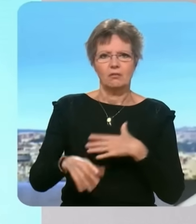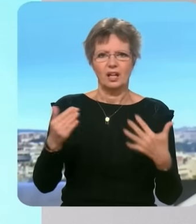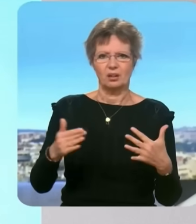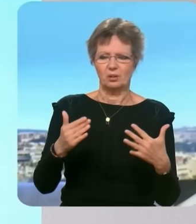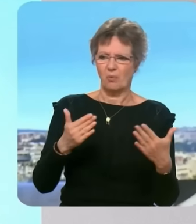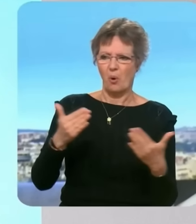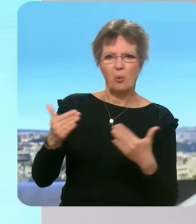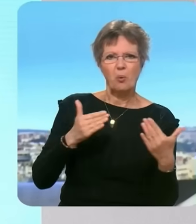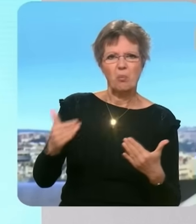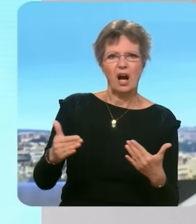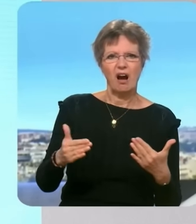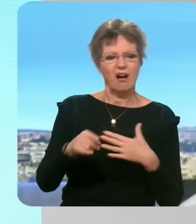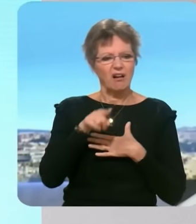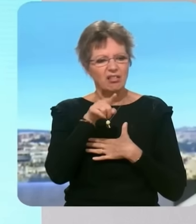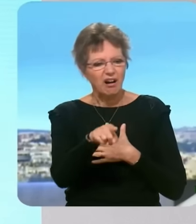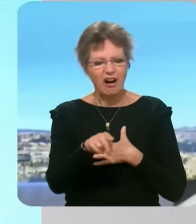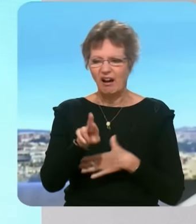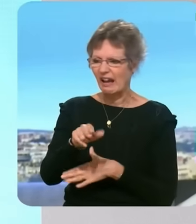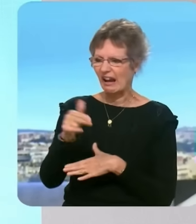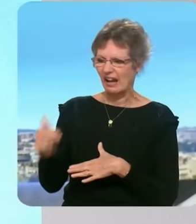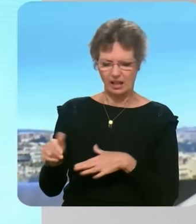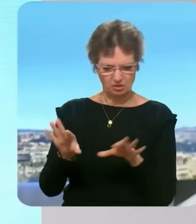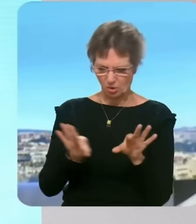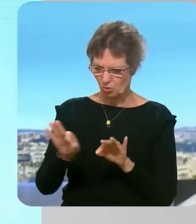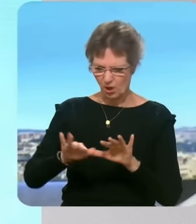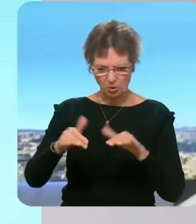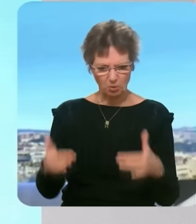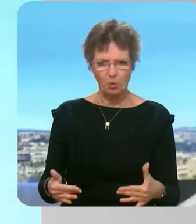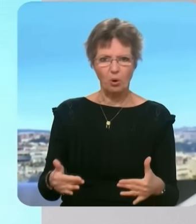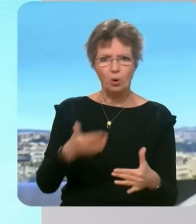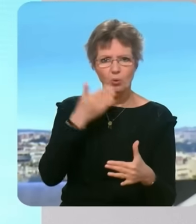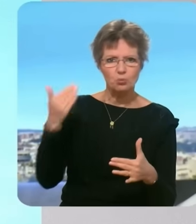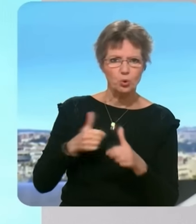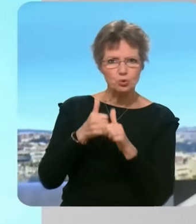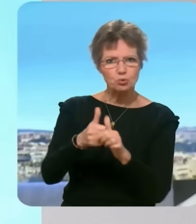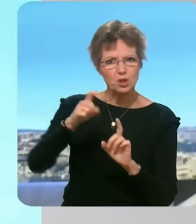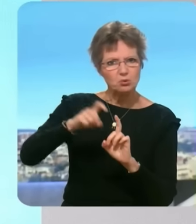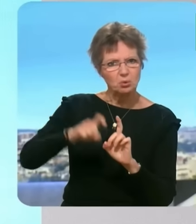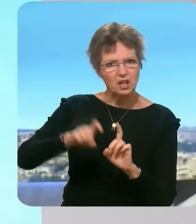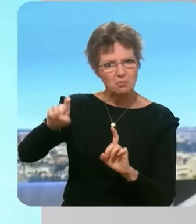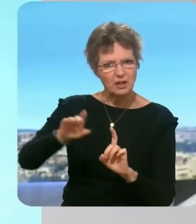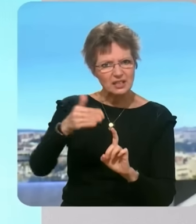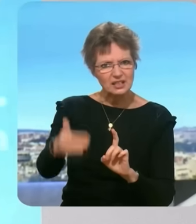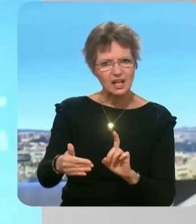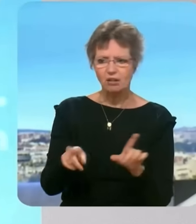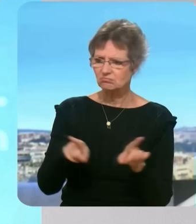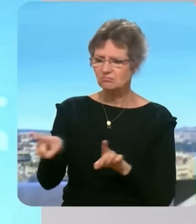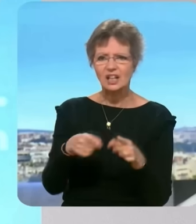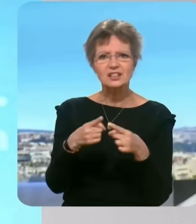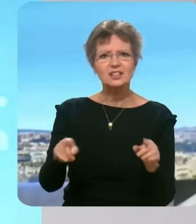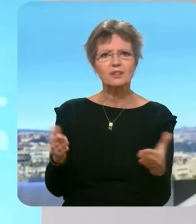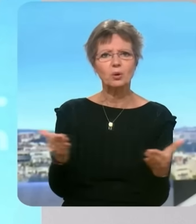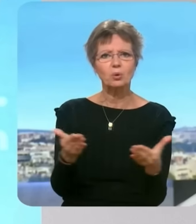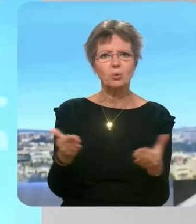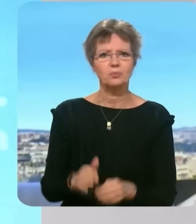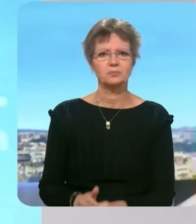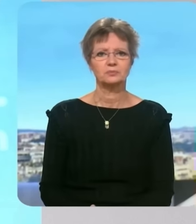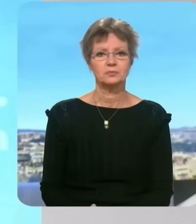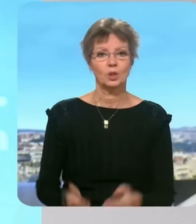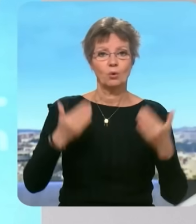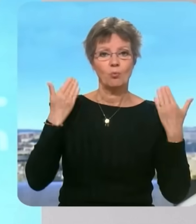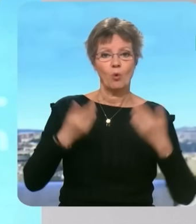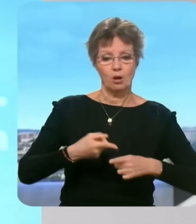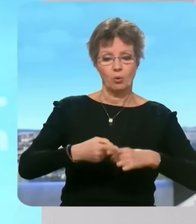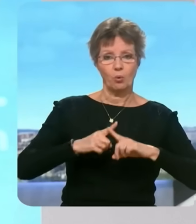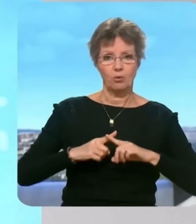différences qui vous séparent en disant « bon, bah, on n'a qu'à voter pour celui qui est le plus haut dans les sondages ». C'est quoi votre différence principale ? En tout cas, ce dont je suis convaincue, c'est qu'aujourd'hui, il y